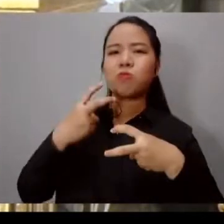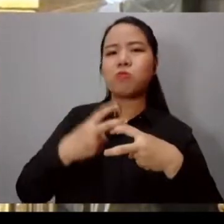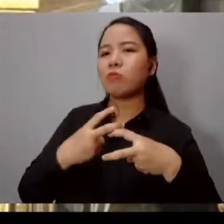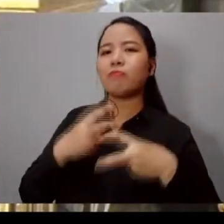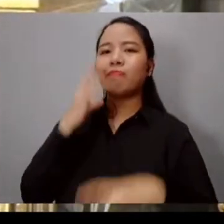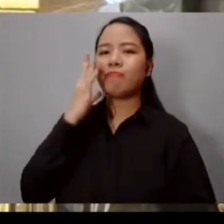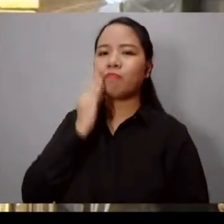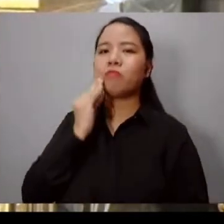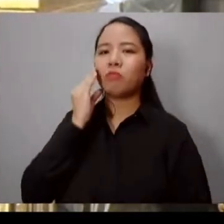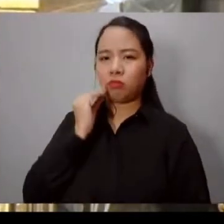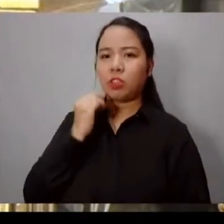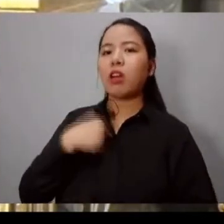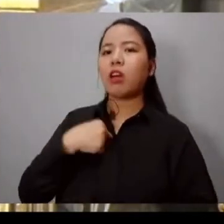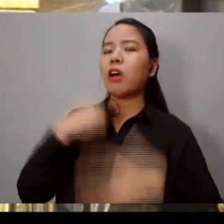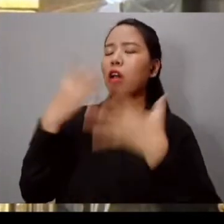mamatay."